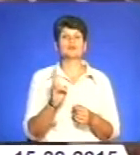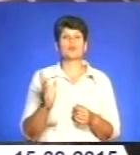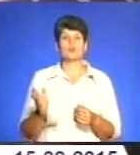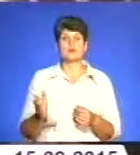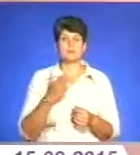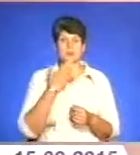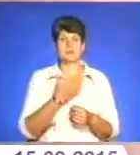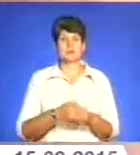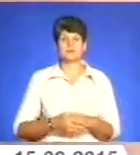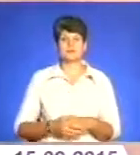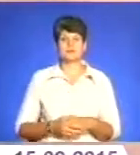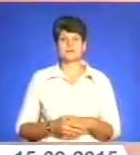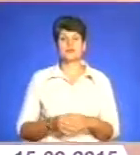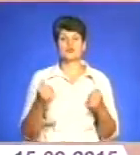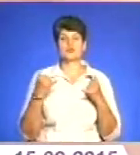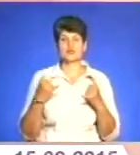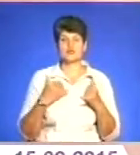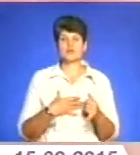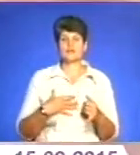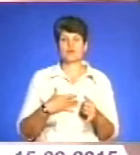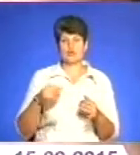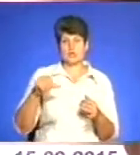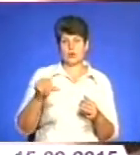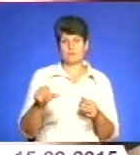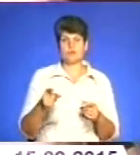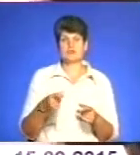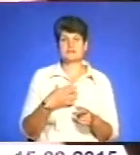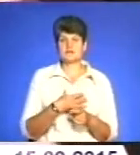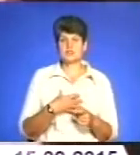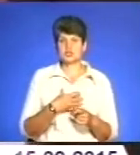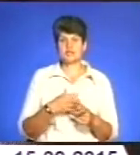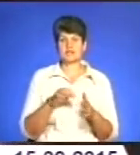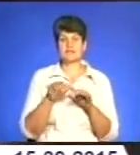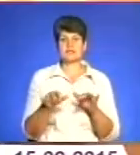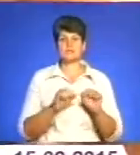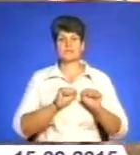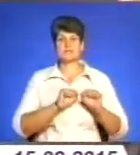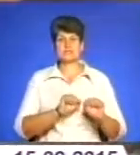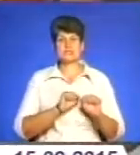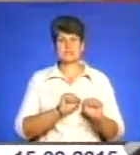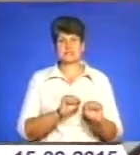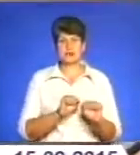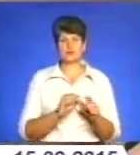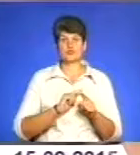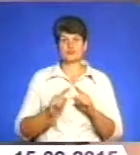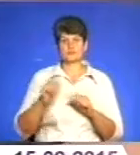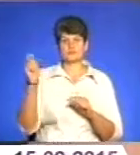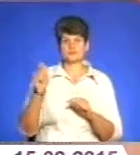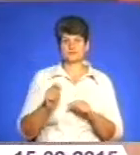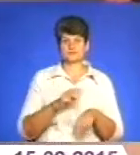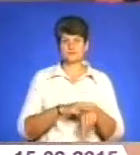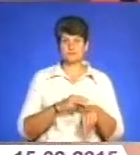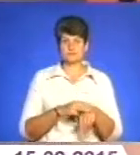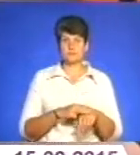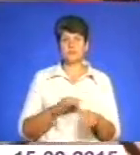так питаємося. Сьогодні тривожна кнопка – один із найефективніших засобів захисту та максимально швидкого реагування правоохоронців.